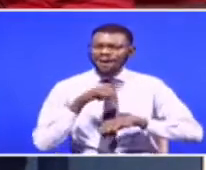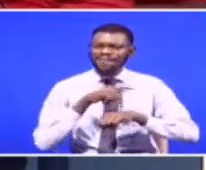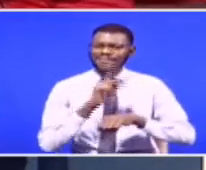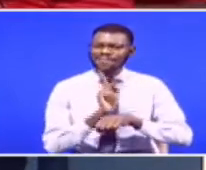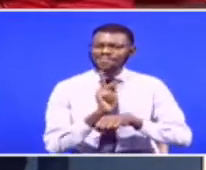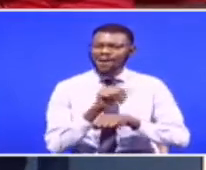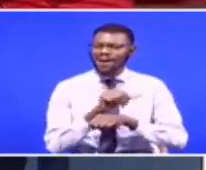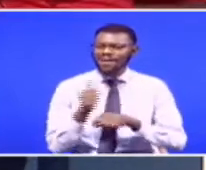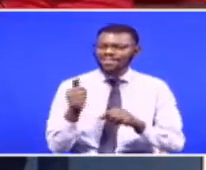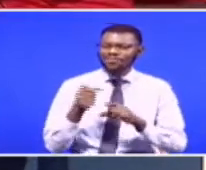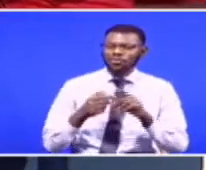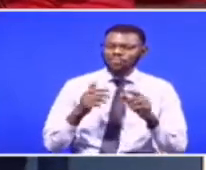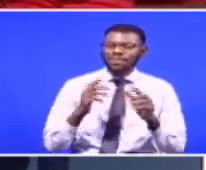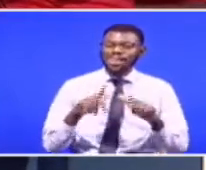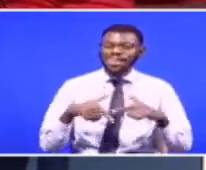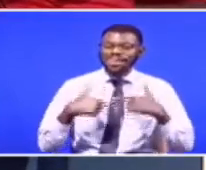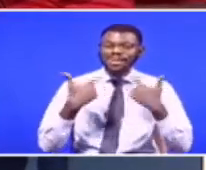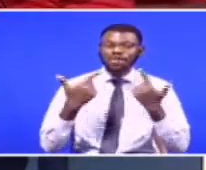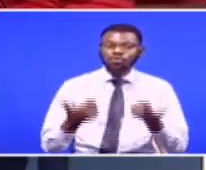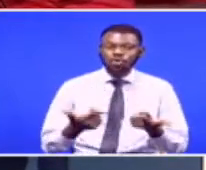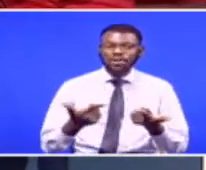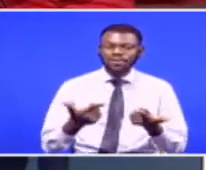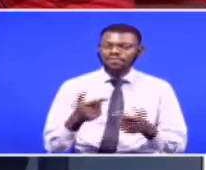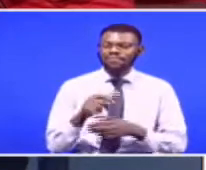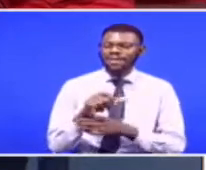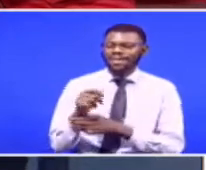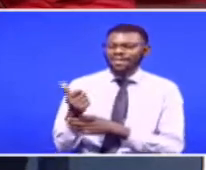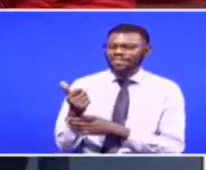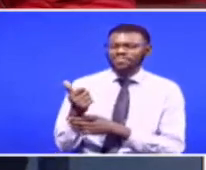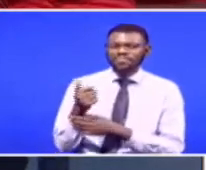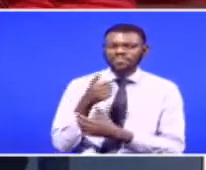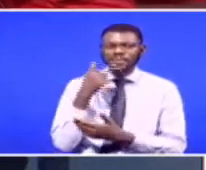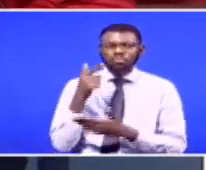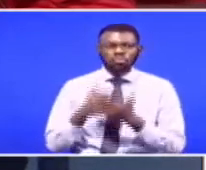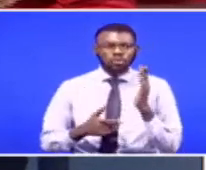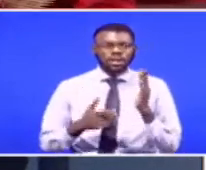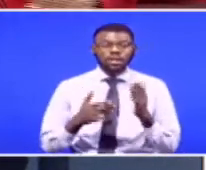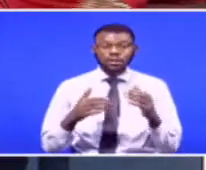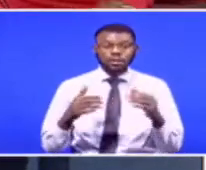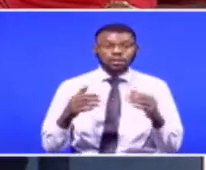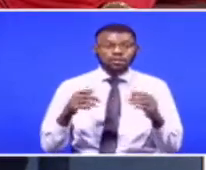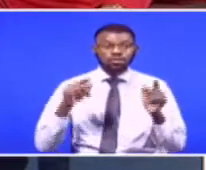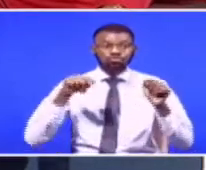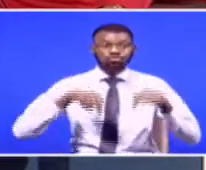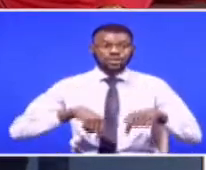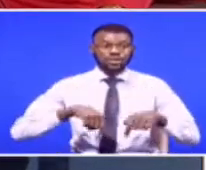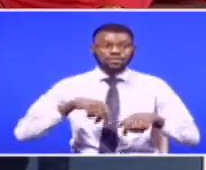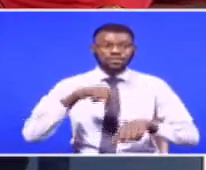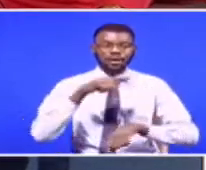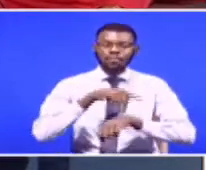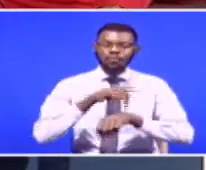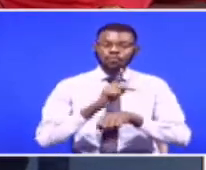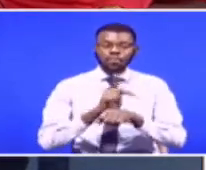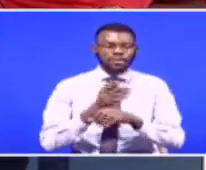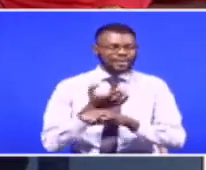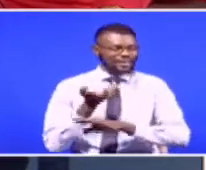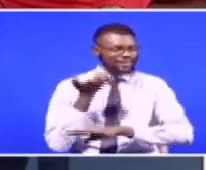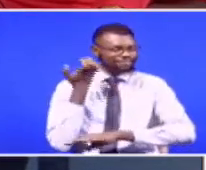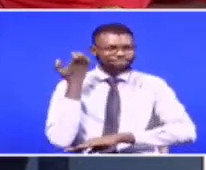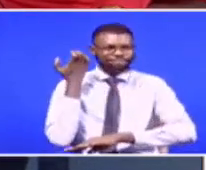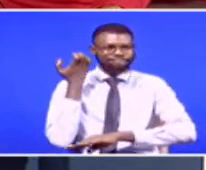nikiwa Likoni. Niko hapa na Esther Mati anatoka Ngunga, amesema methali ya leo imekuwa ngumu